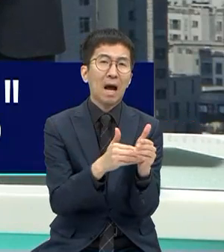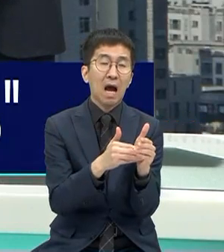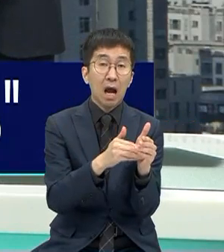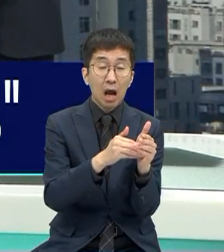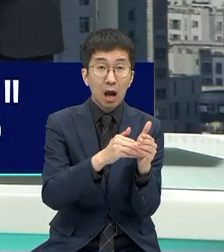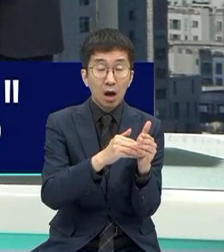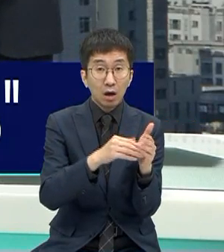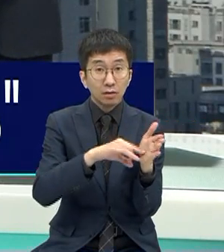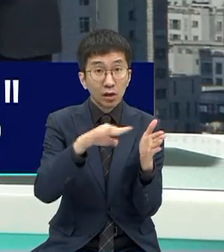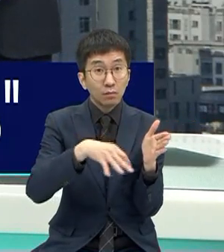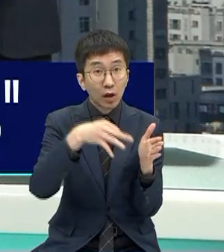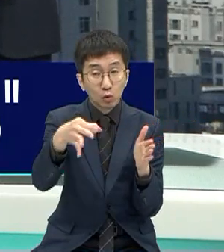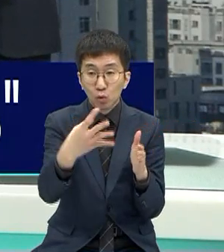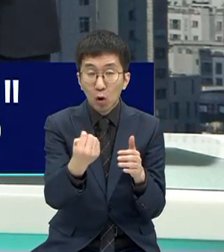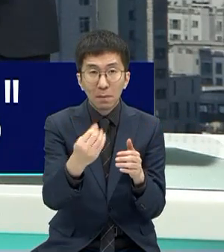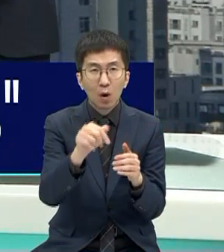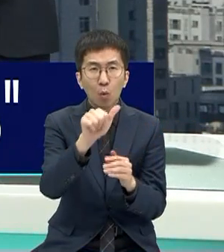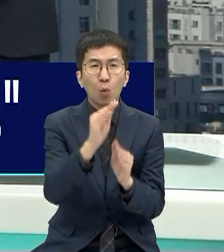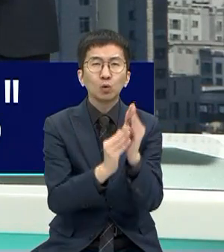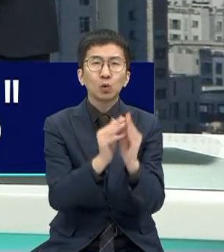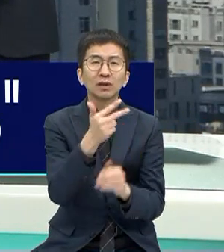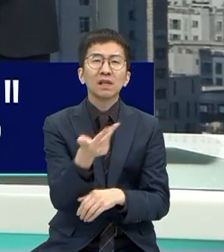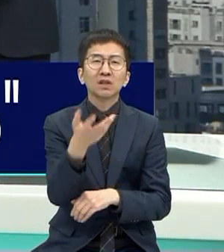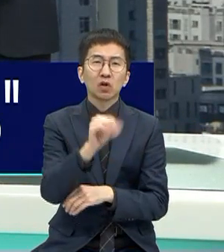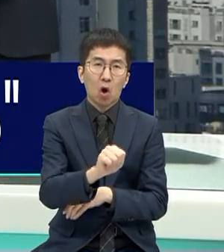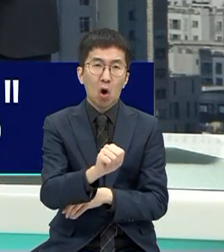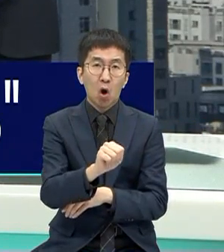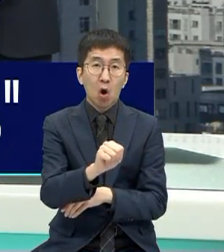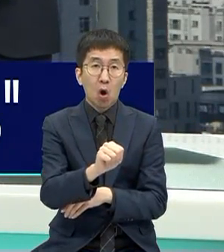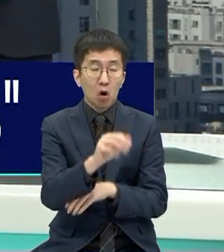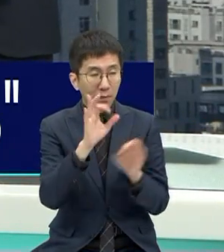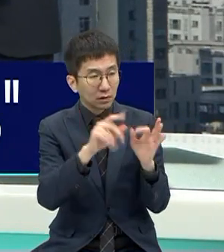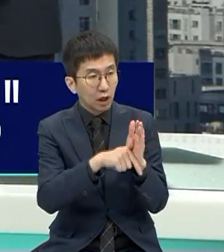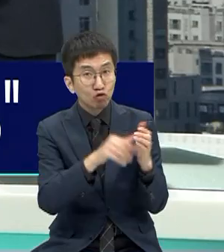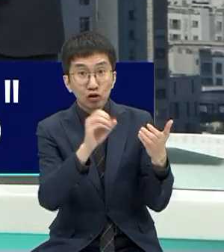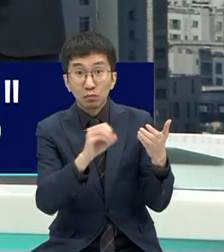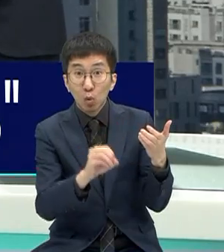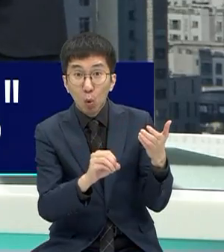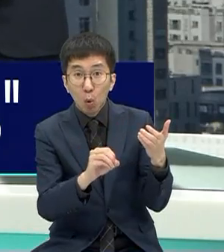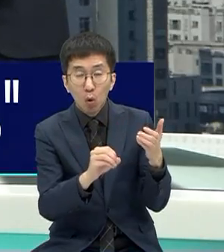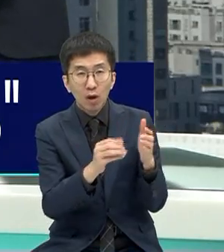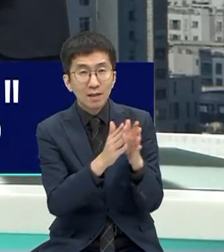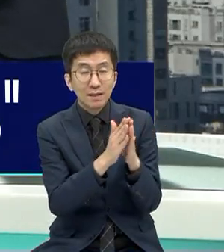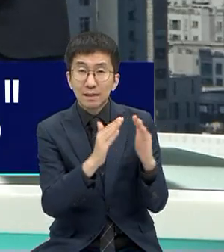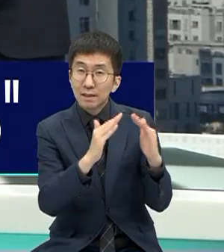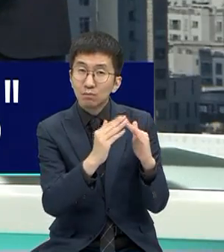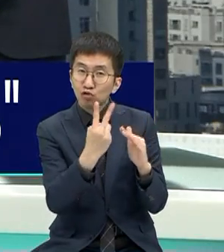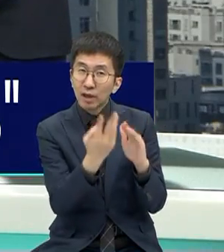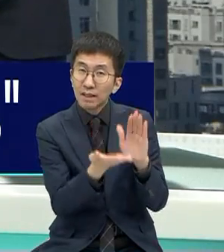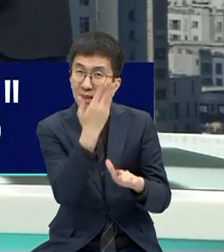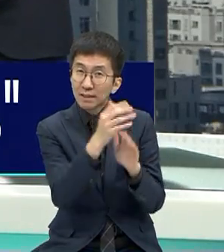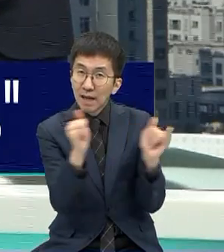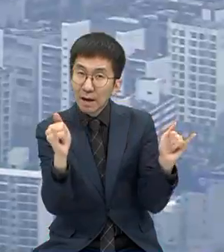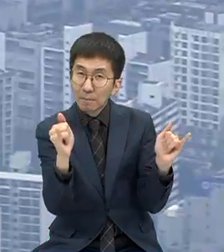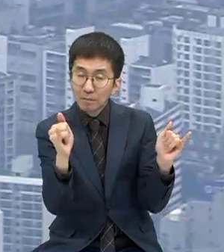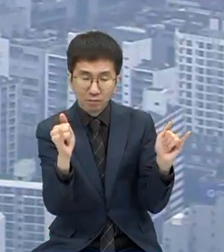약 90%는 다주택자와 법인에 부과됐습니다. 오늘 첫 소식 조기호 기자가 전하겠습니다.